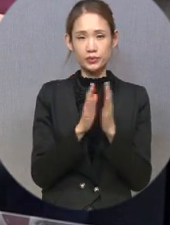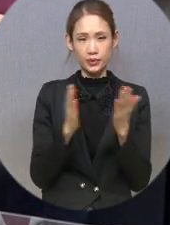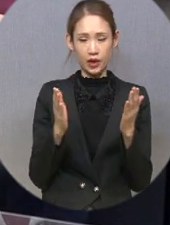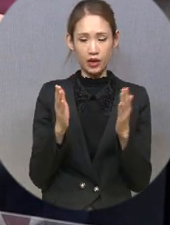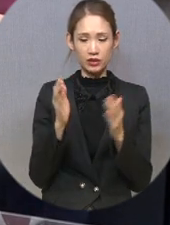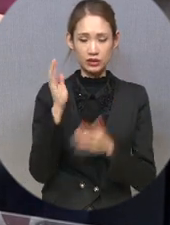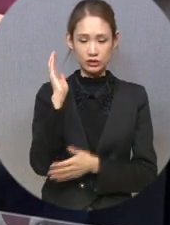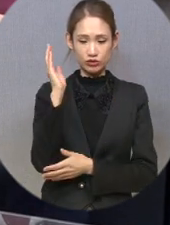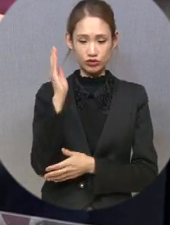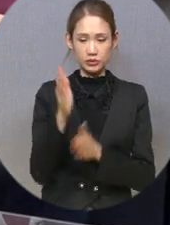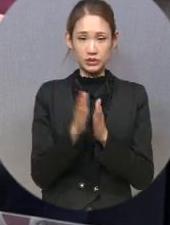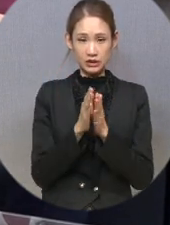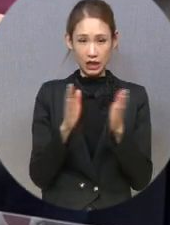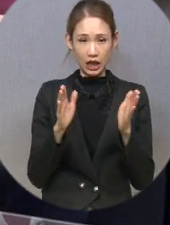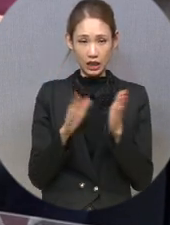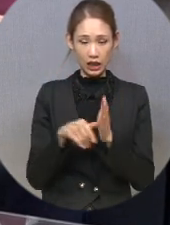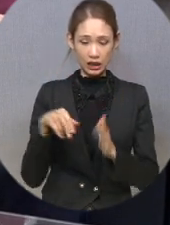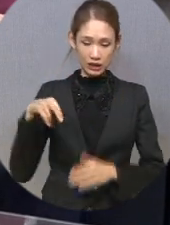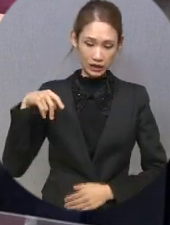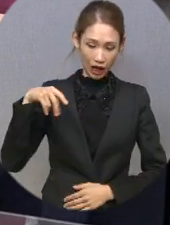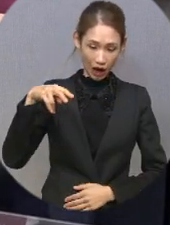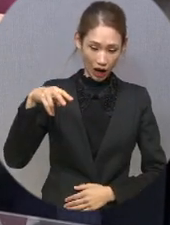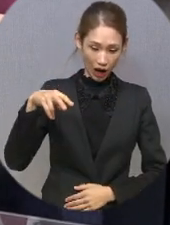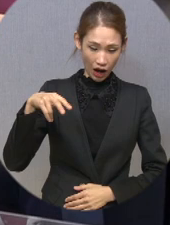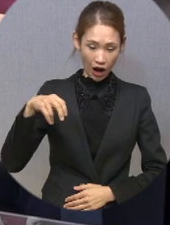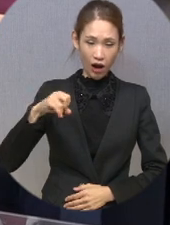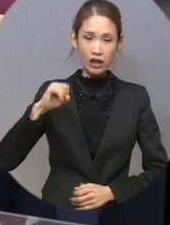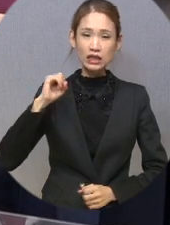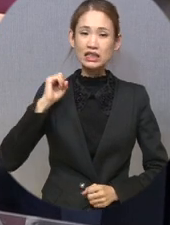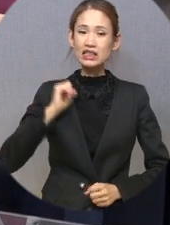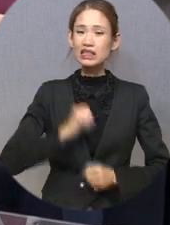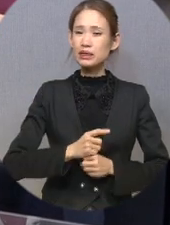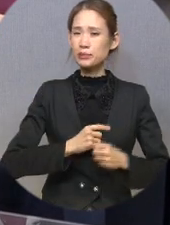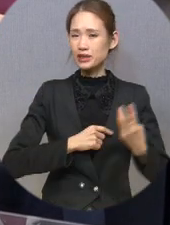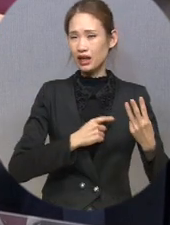때 어느 반은 3분의 1 정도는 이미 엎어져 있어요.